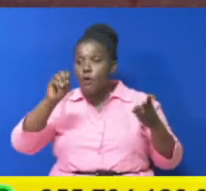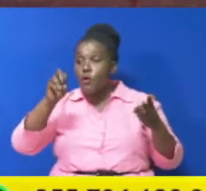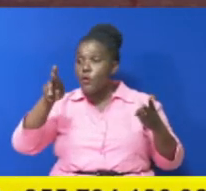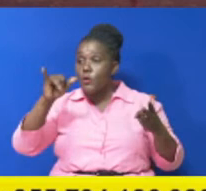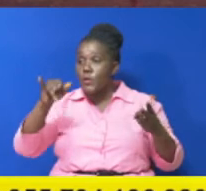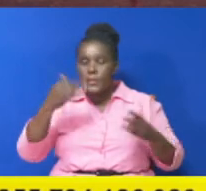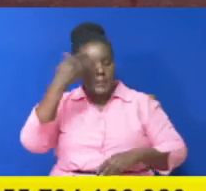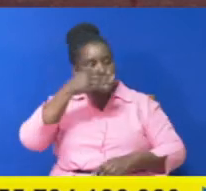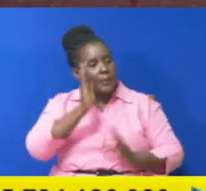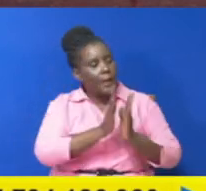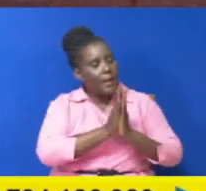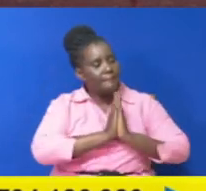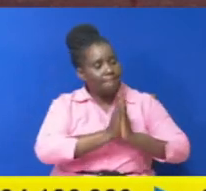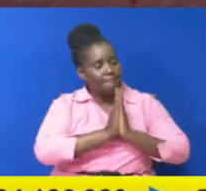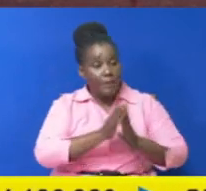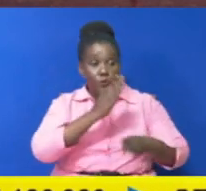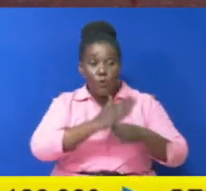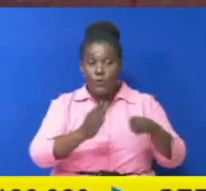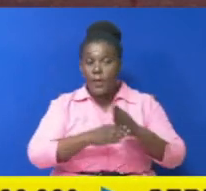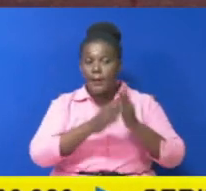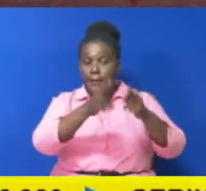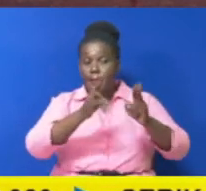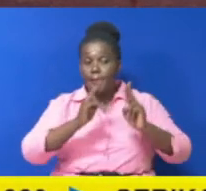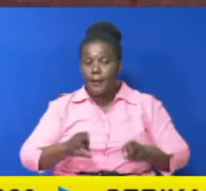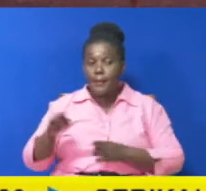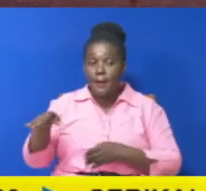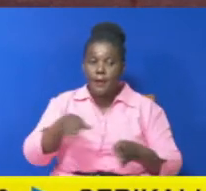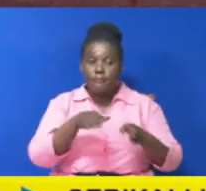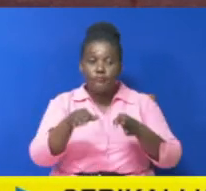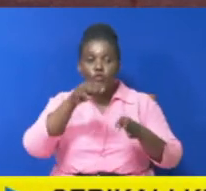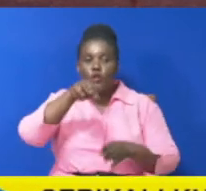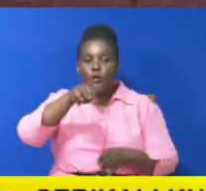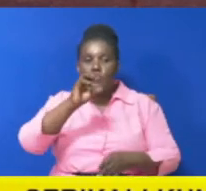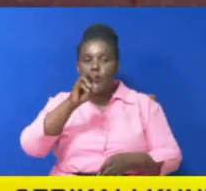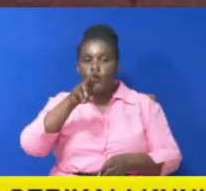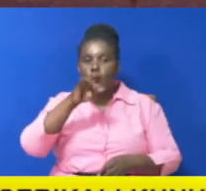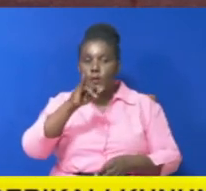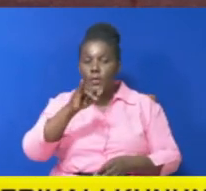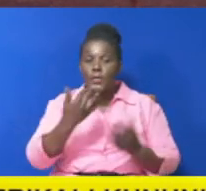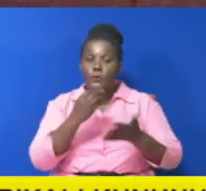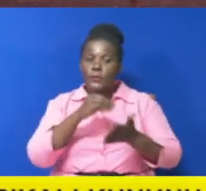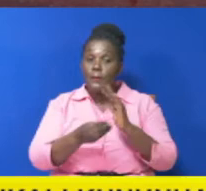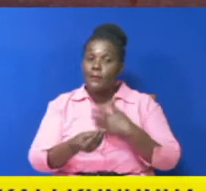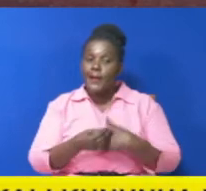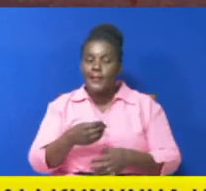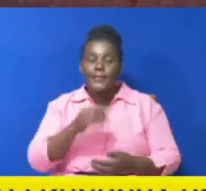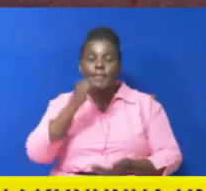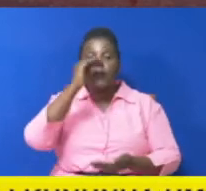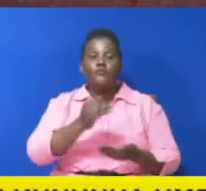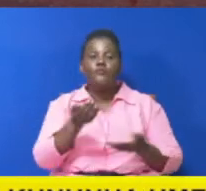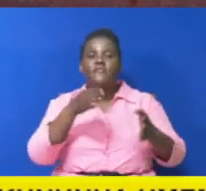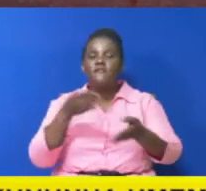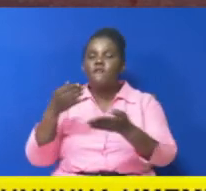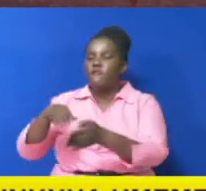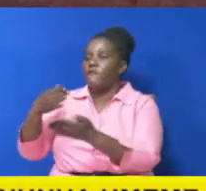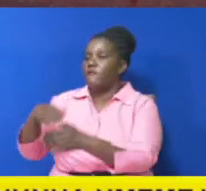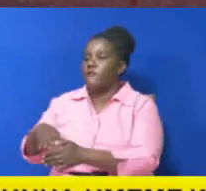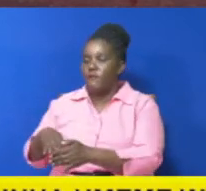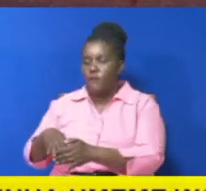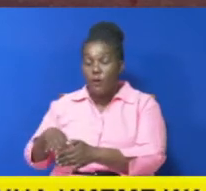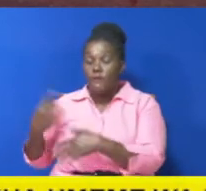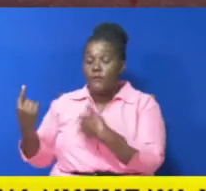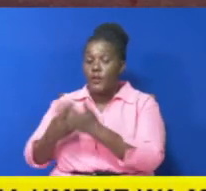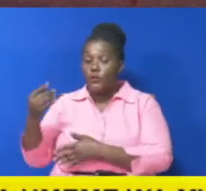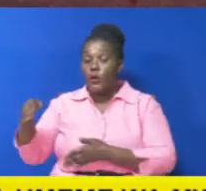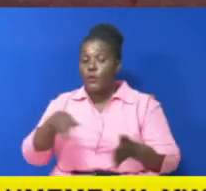Muungano wa Tanzania kwa kuwajengea daraja katika mto Mori, ambapo wamesema wataondokana na vifo vya mara kwa mara vilivyokuwa vikitokea katika mto